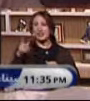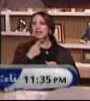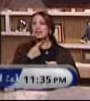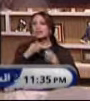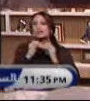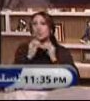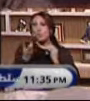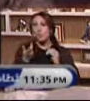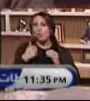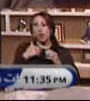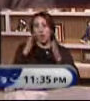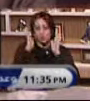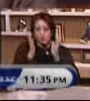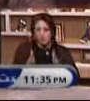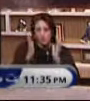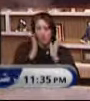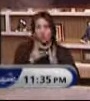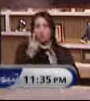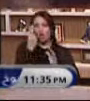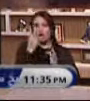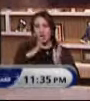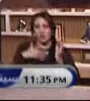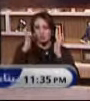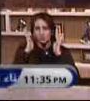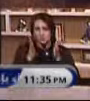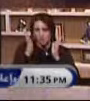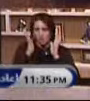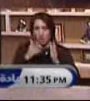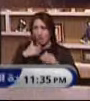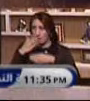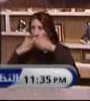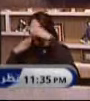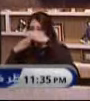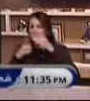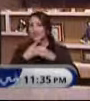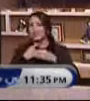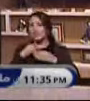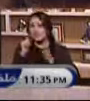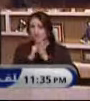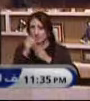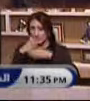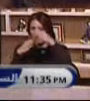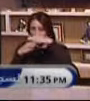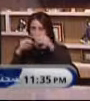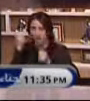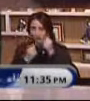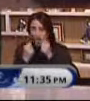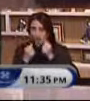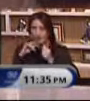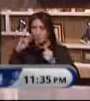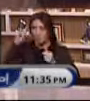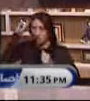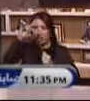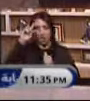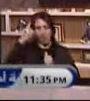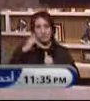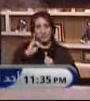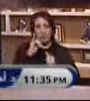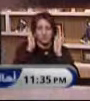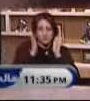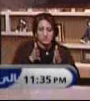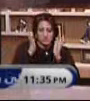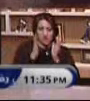ايه قل له نفسي اصلي ركعتين صح هيقول نفسي في عمارة نفسي في بيت نفسي في عربية حلوة نفسي في طيارة لا نفسي